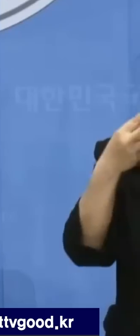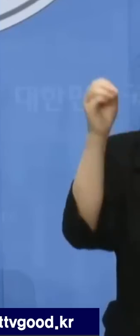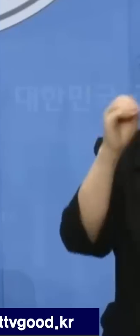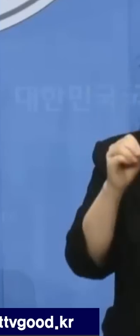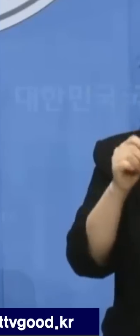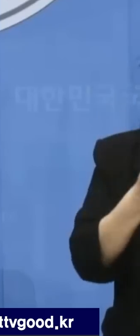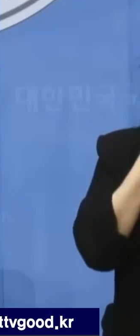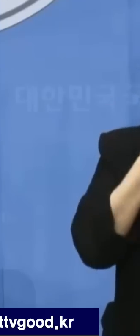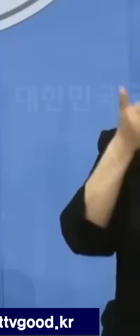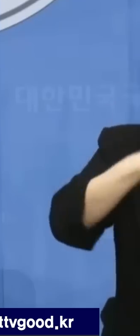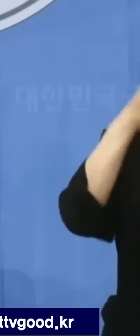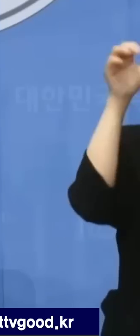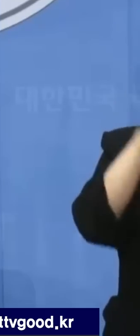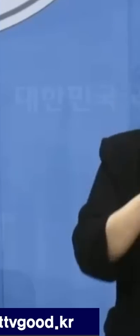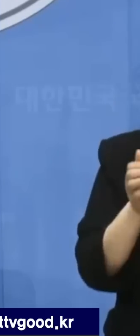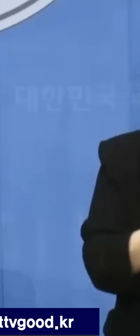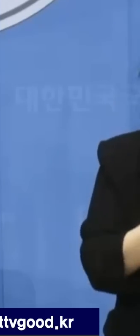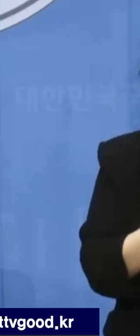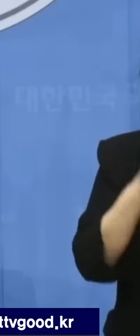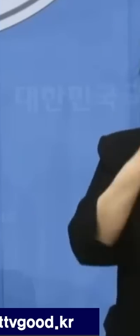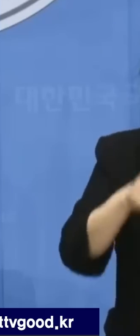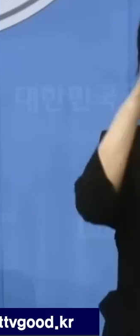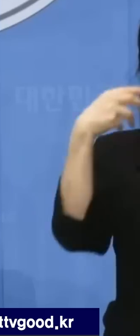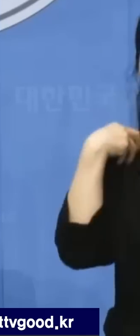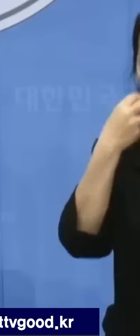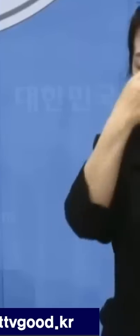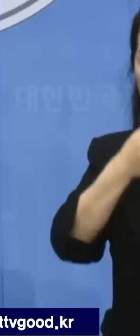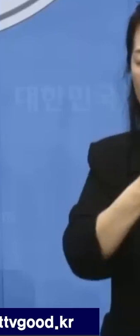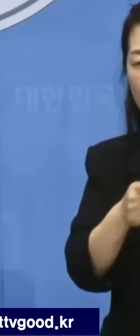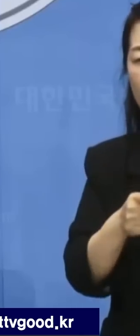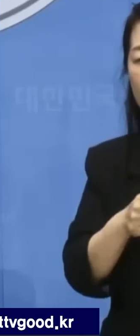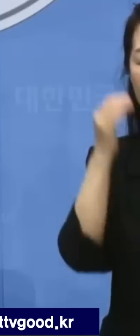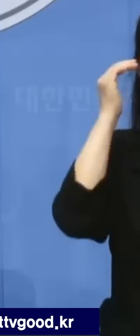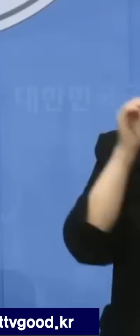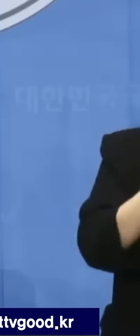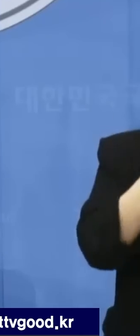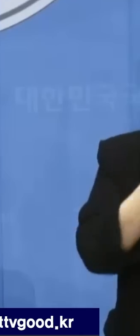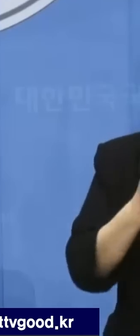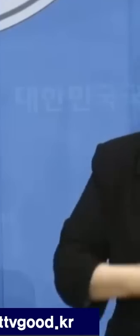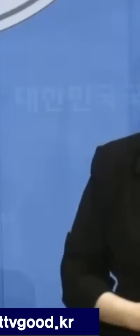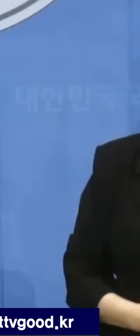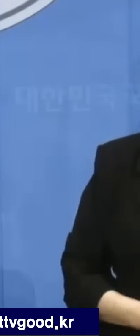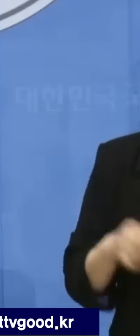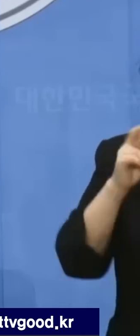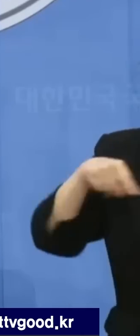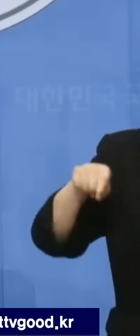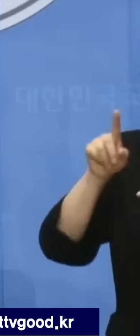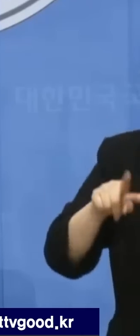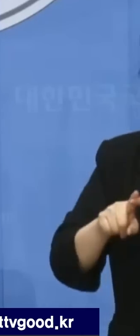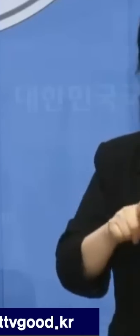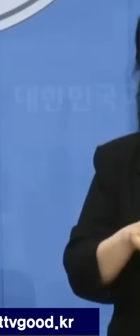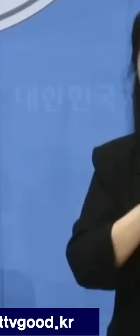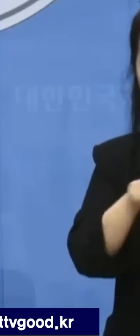0.73%로 아깝게 졌습니다. 윤석열 정부의 오만과 독선 폭주를 막아내겠습니다. 야당은 야당답게